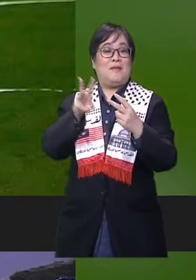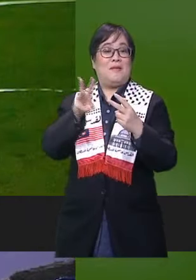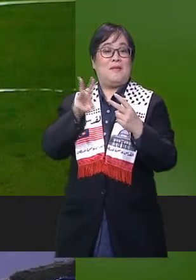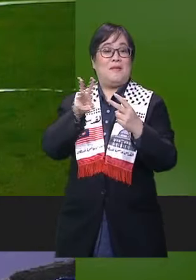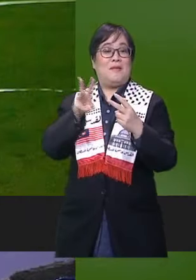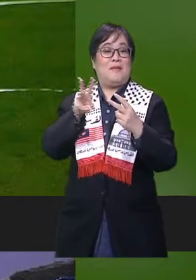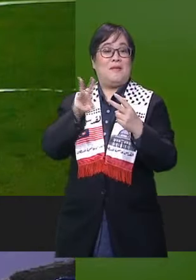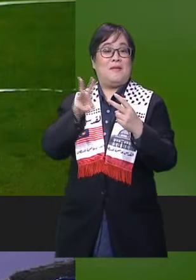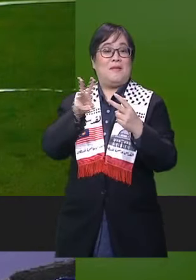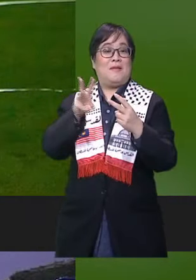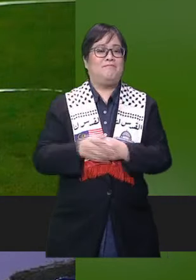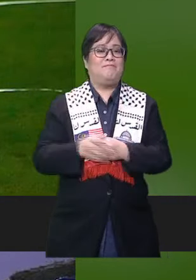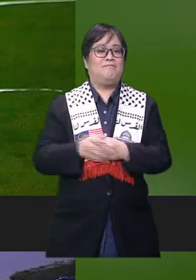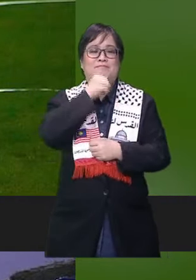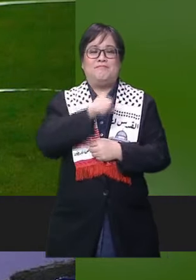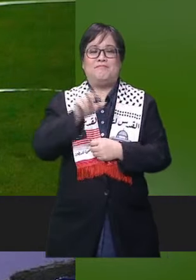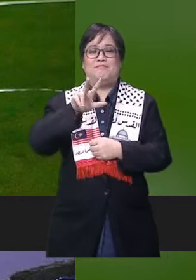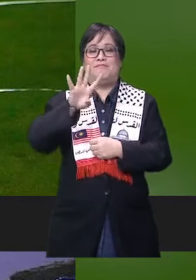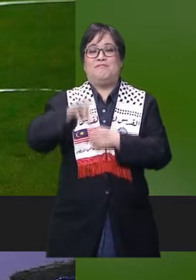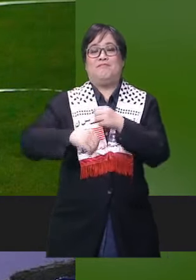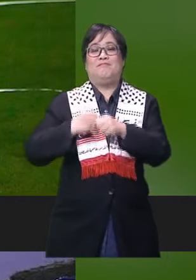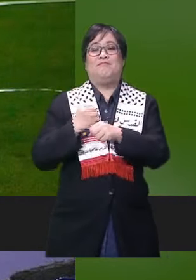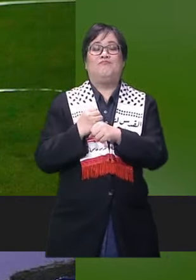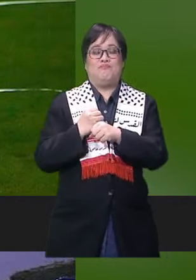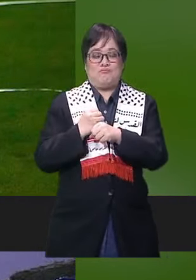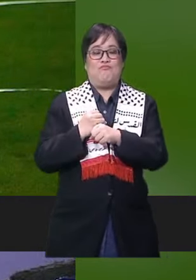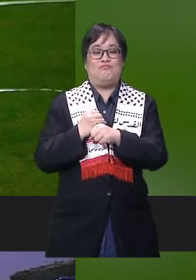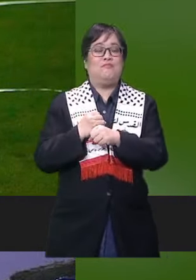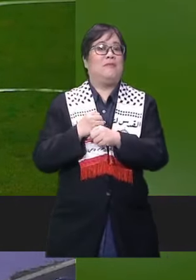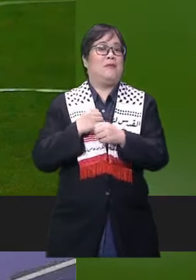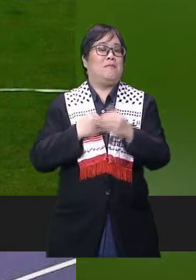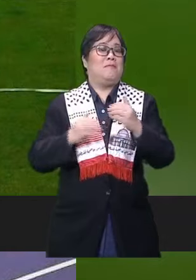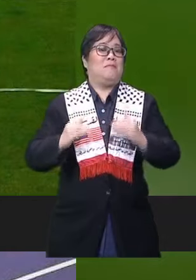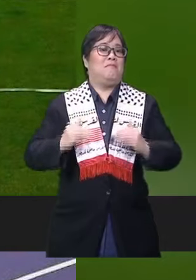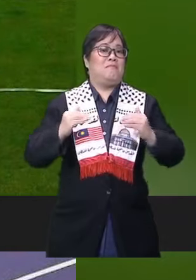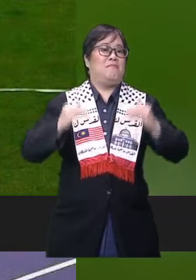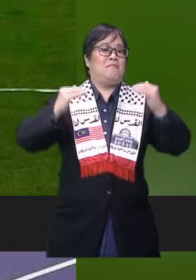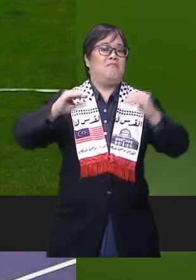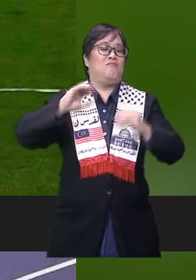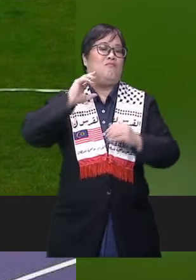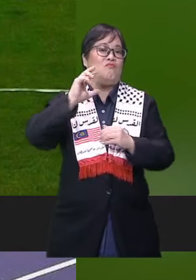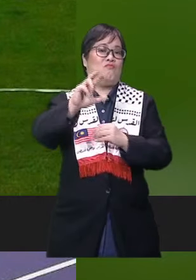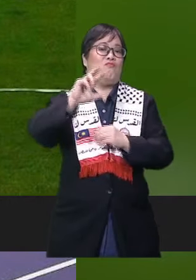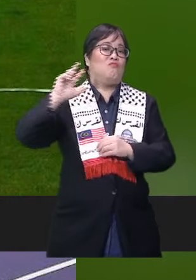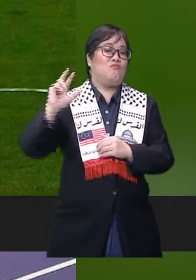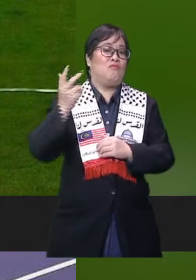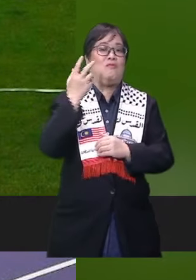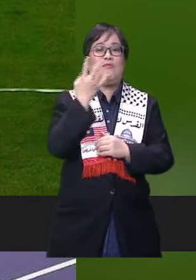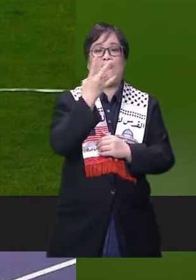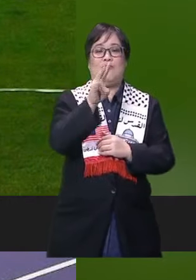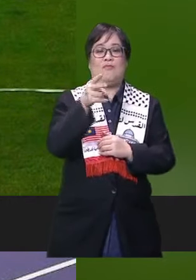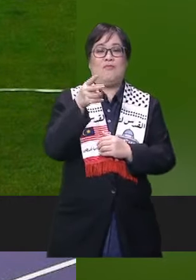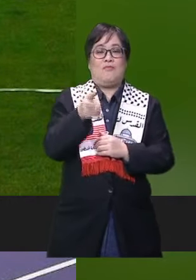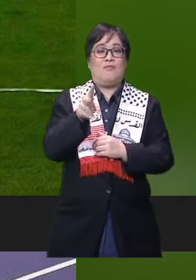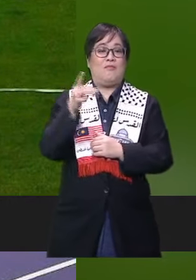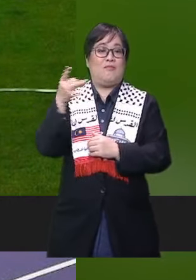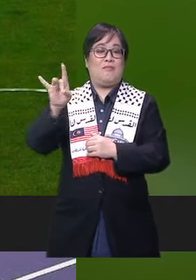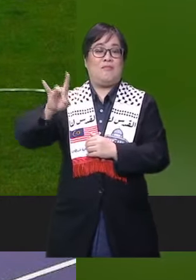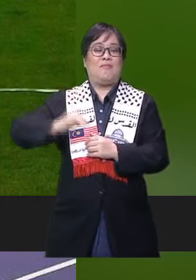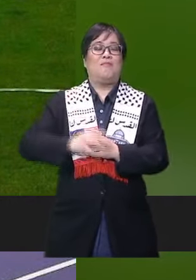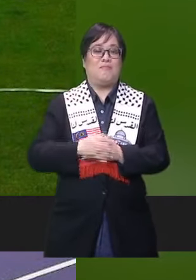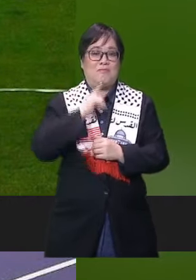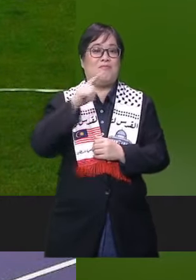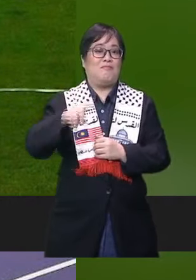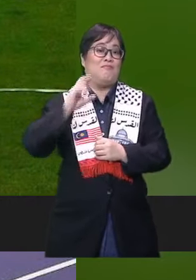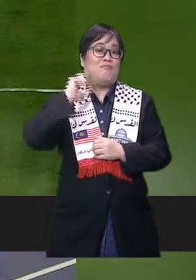kedua. Atlet berusia 34 tahun itu kemudian menemui rentak di lontaran ketiga apabila mencatat 17.18 meter yang